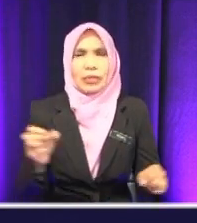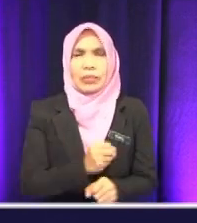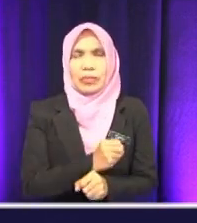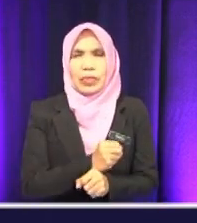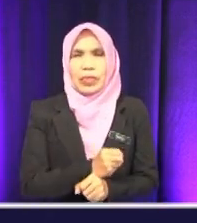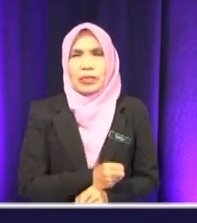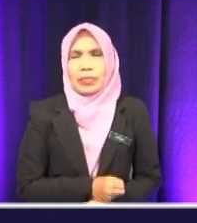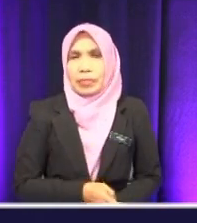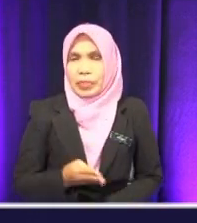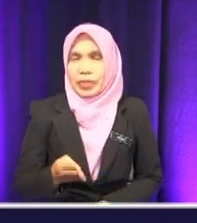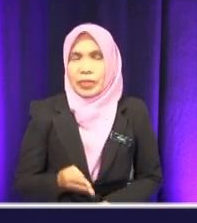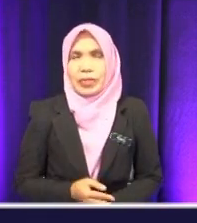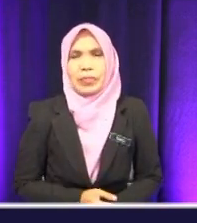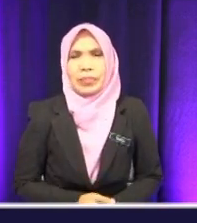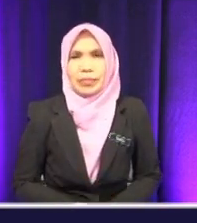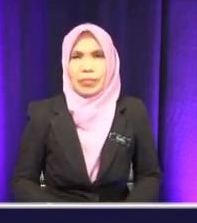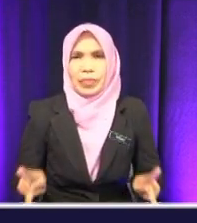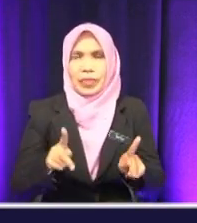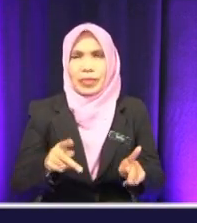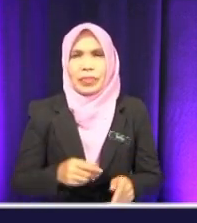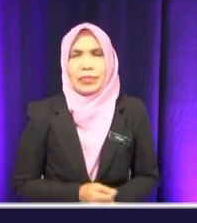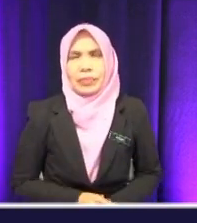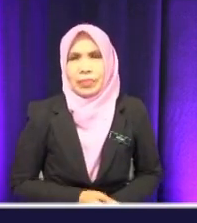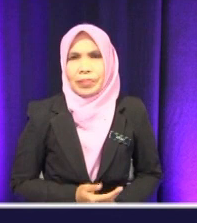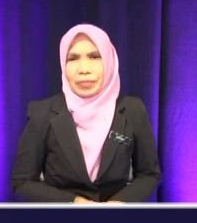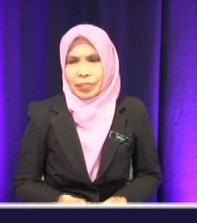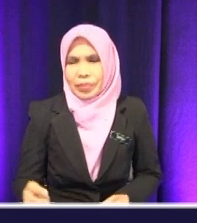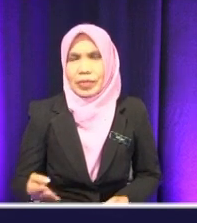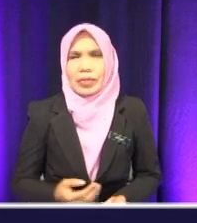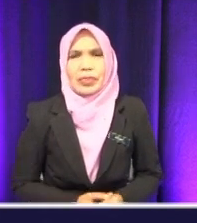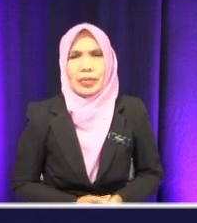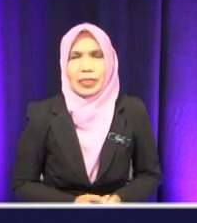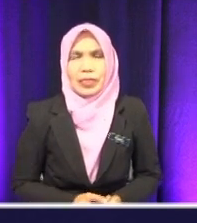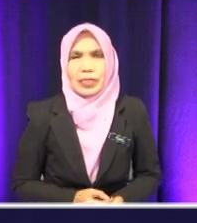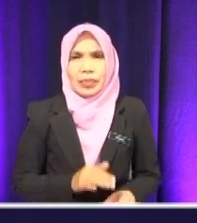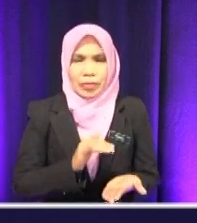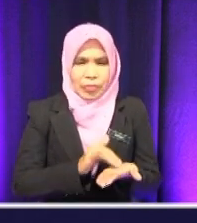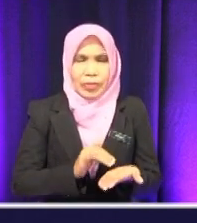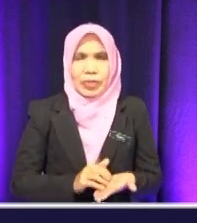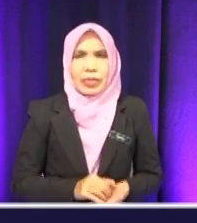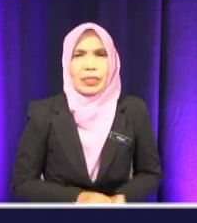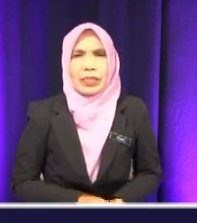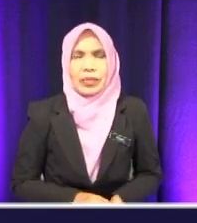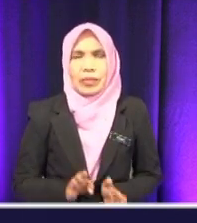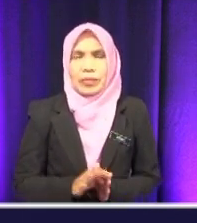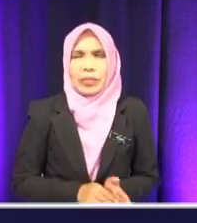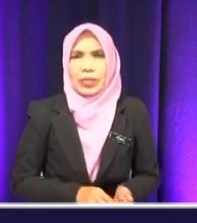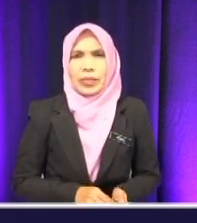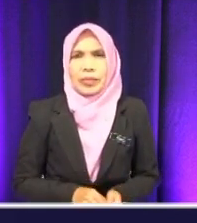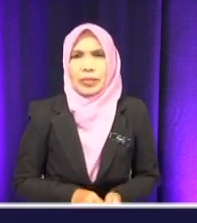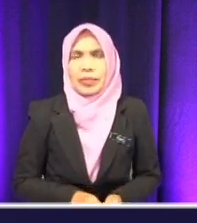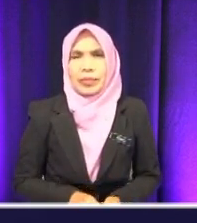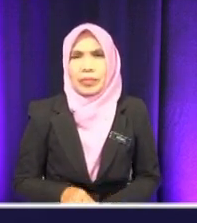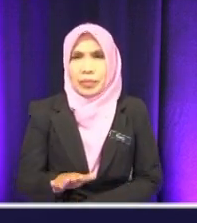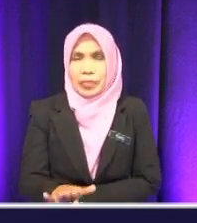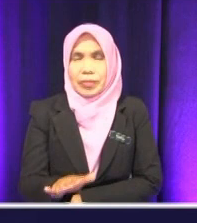apa yang penting dan soalan bayaran untuk bayaran apa yang penting bilangan bermalam di setahun dia satu malam oke drama